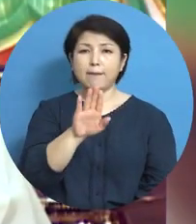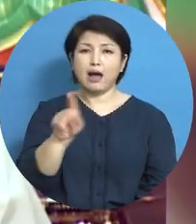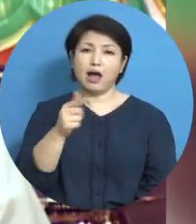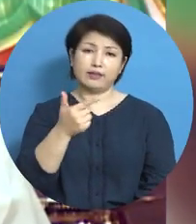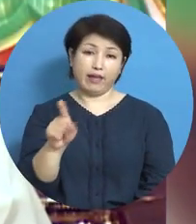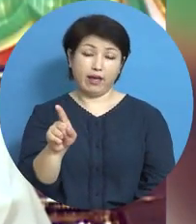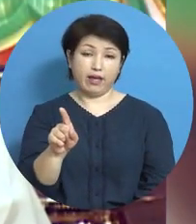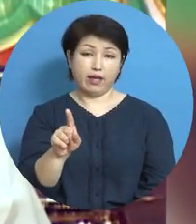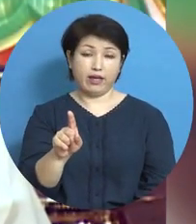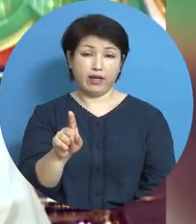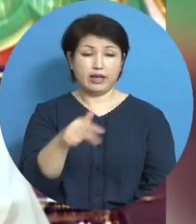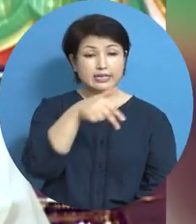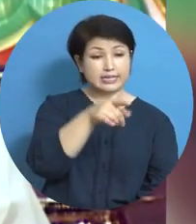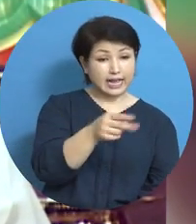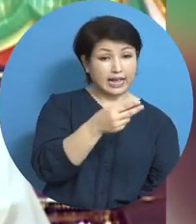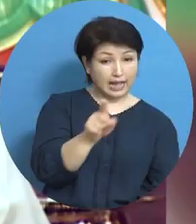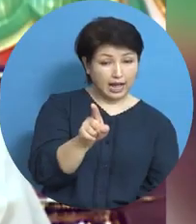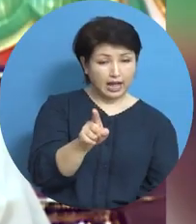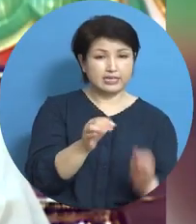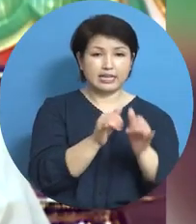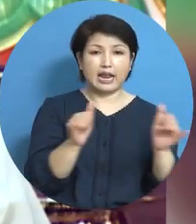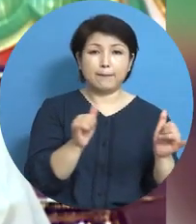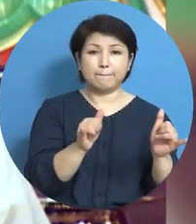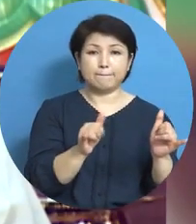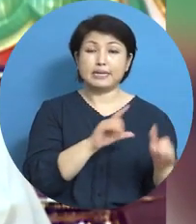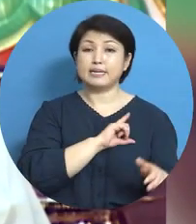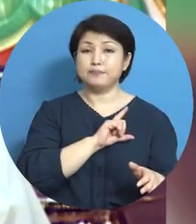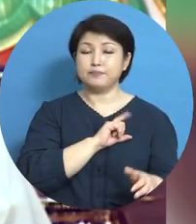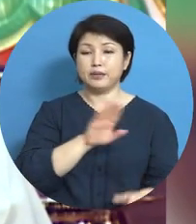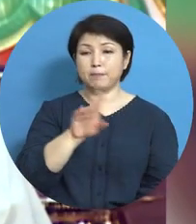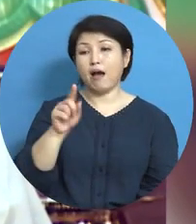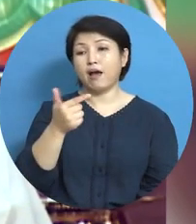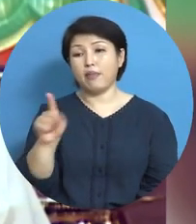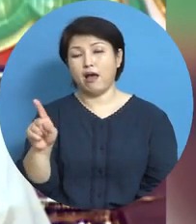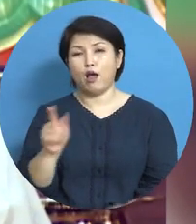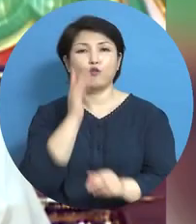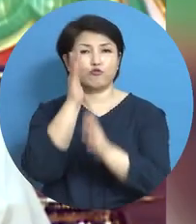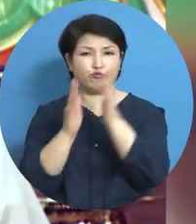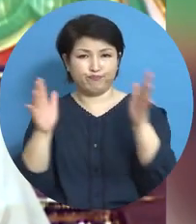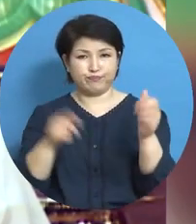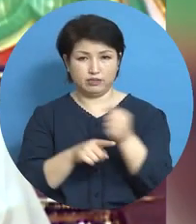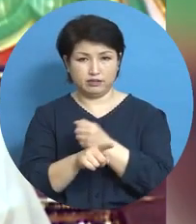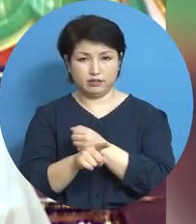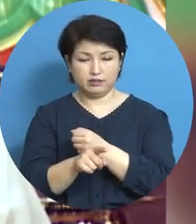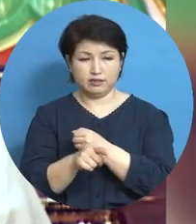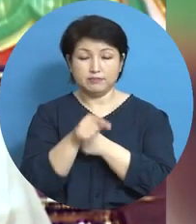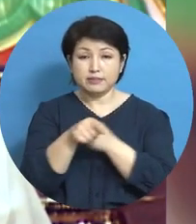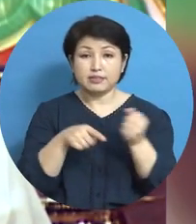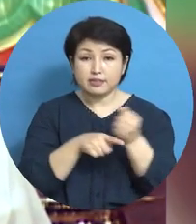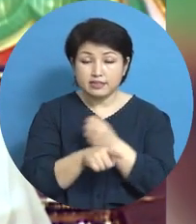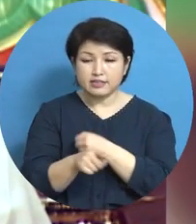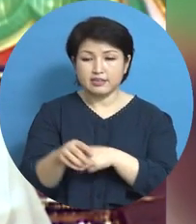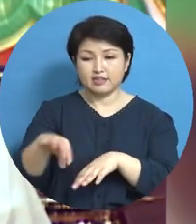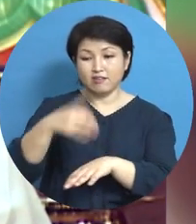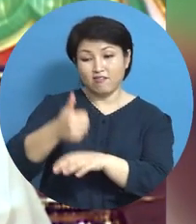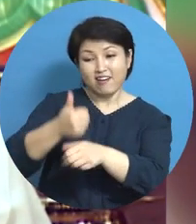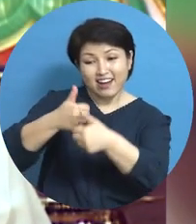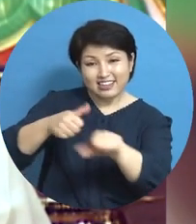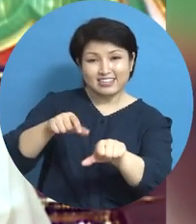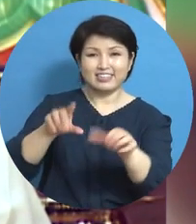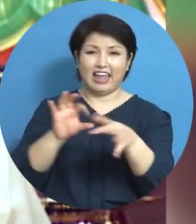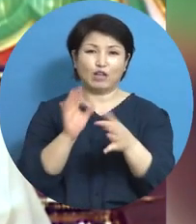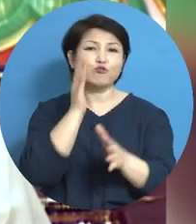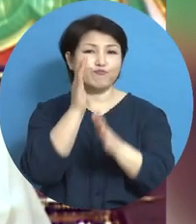제다바나. 제다는 사람 이름이고 바나는 숲이라는 얘기예요. 그러니까 제다 태자의 숲이다.